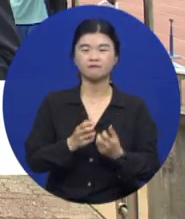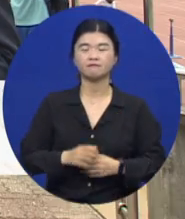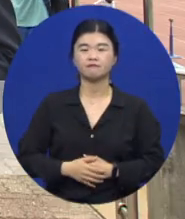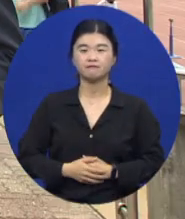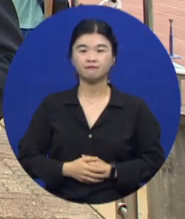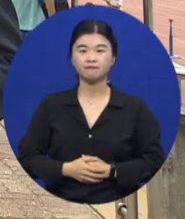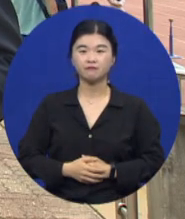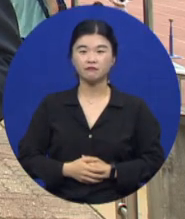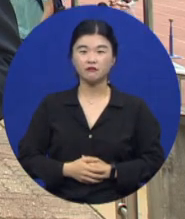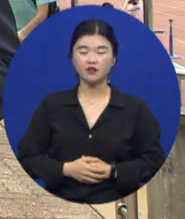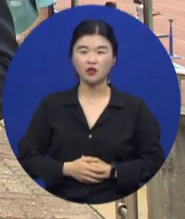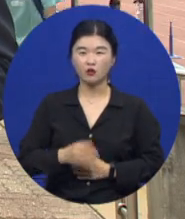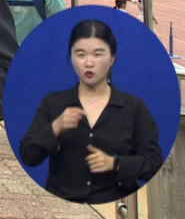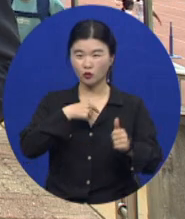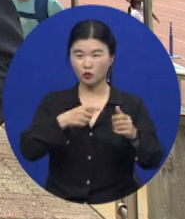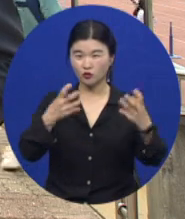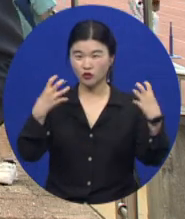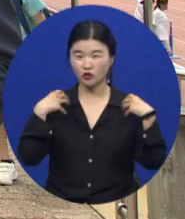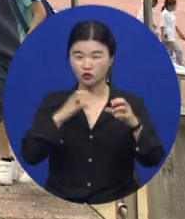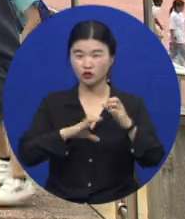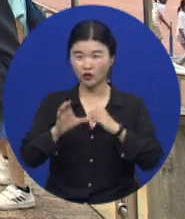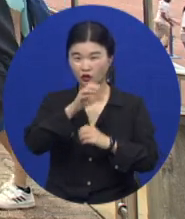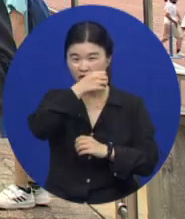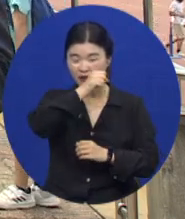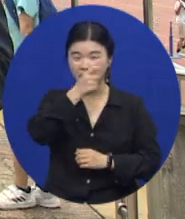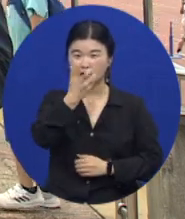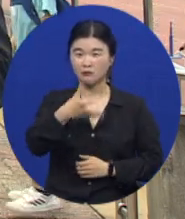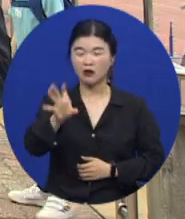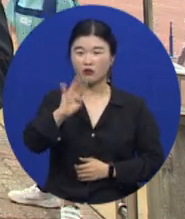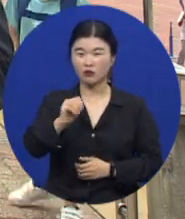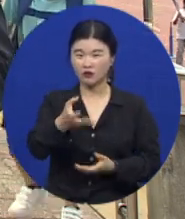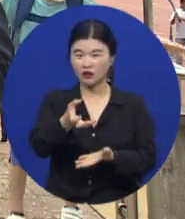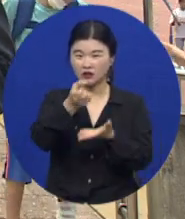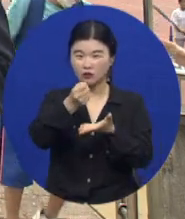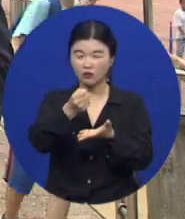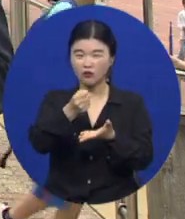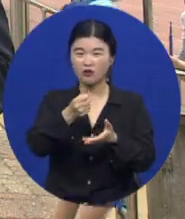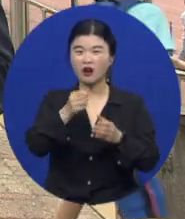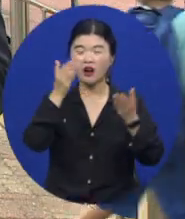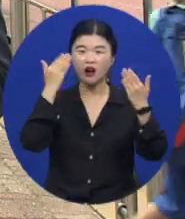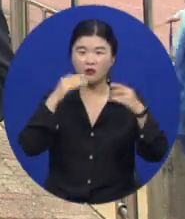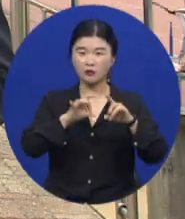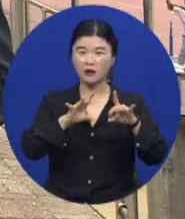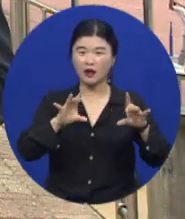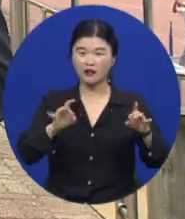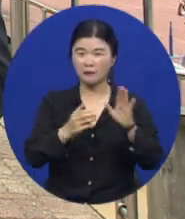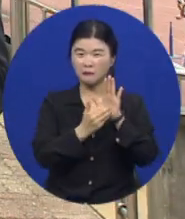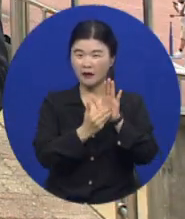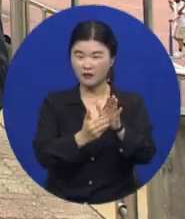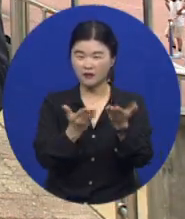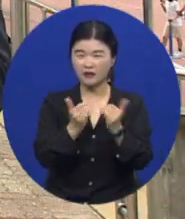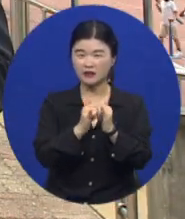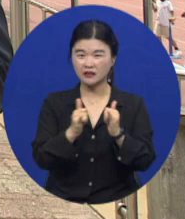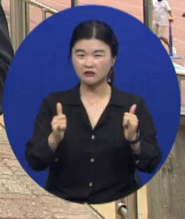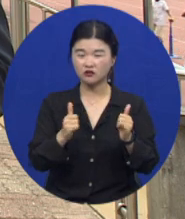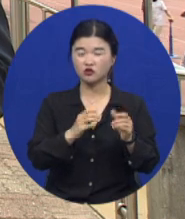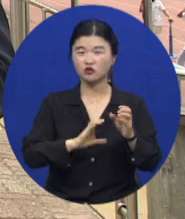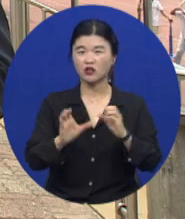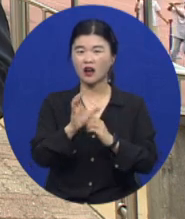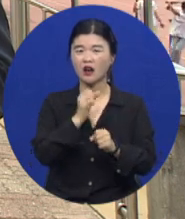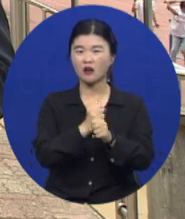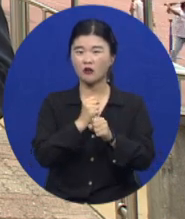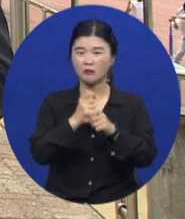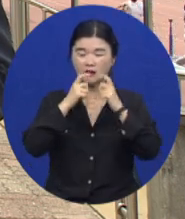채워나가겠습니다. 교육청은 추경을 통해 확보한 예산 18억 원을 활용해 일선 학교에 방역 인력을 추가 배치하고